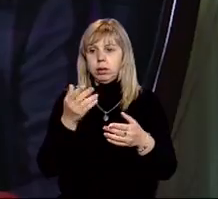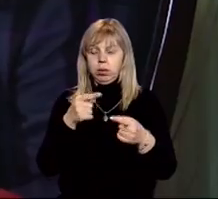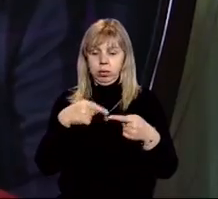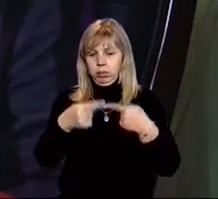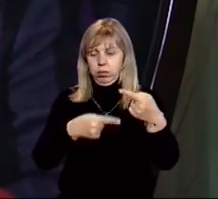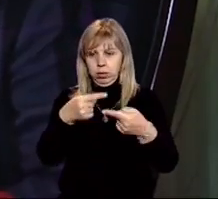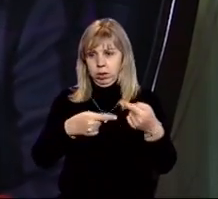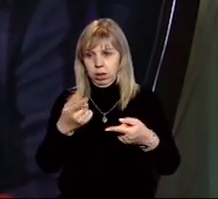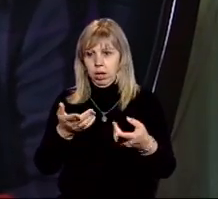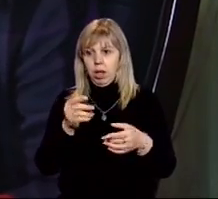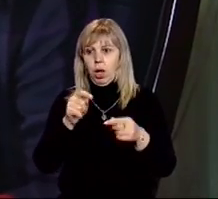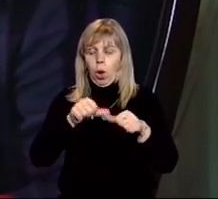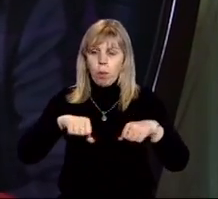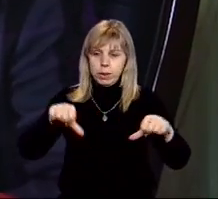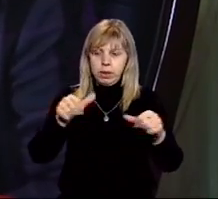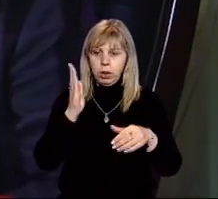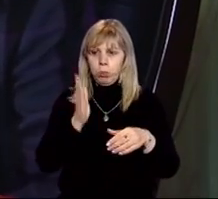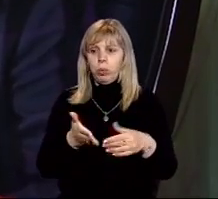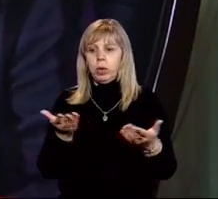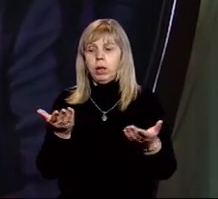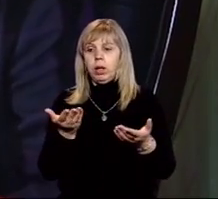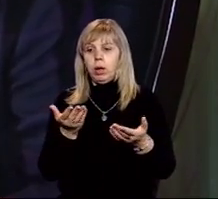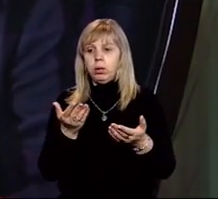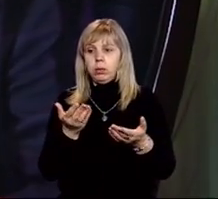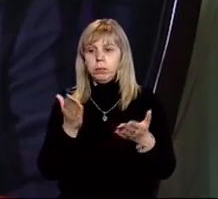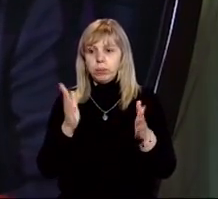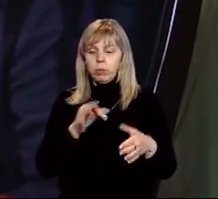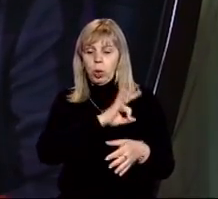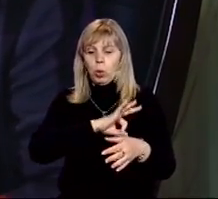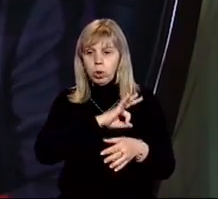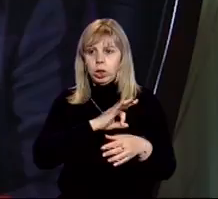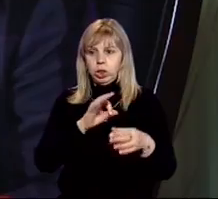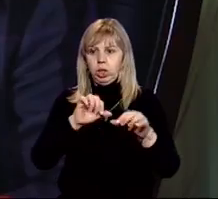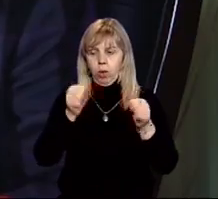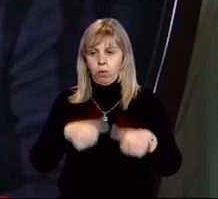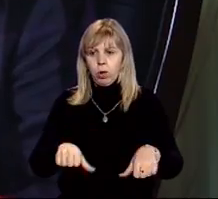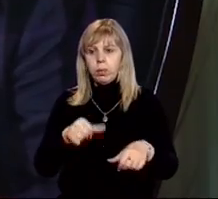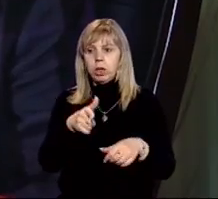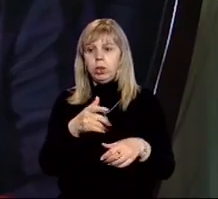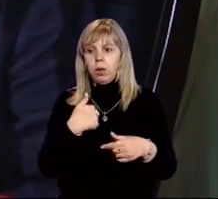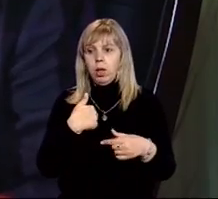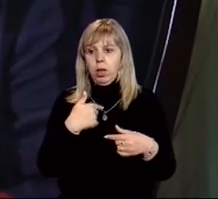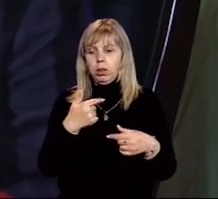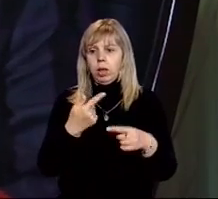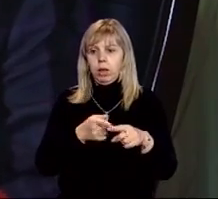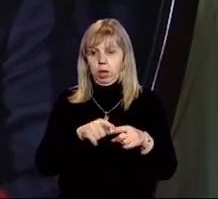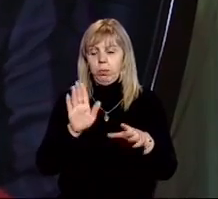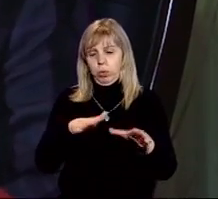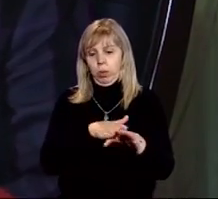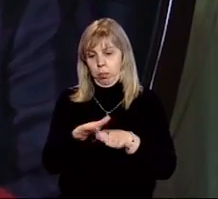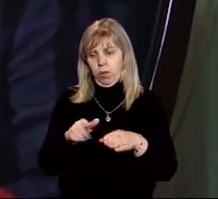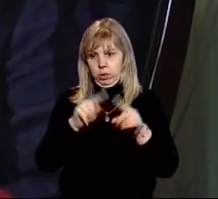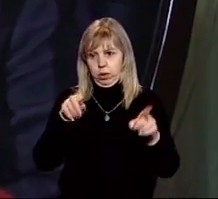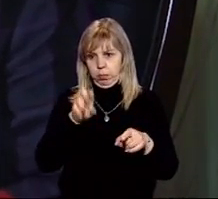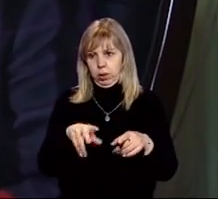процедуру, ну там комісійно, що буде, що юридично обґрунтовано, що вона буде обмінена на повноцінний лікарняний лист.